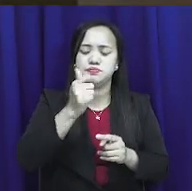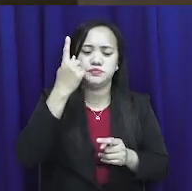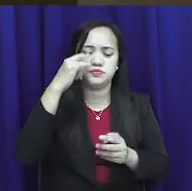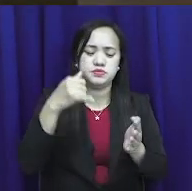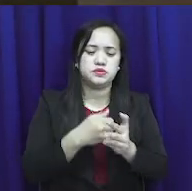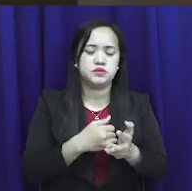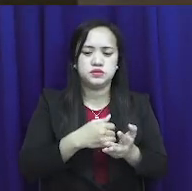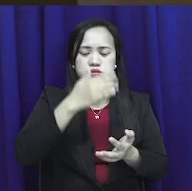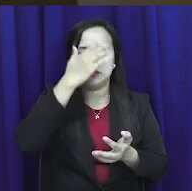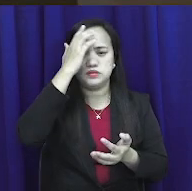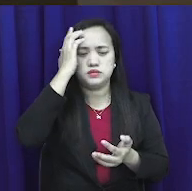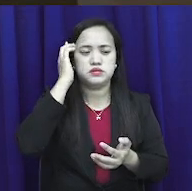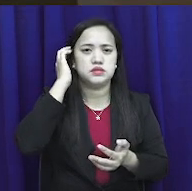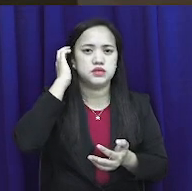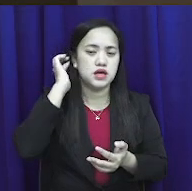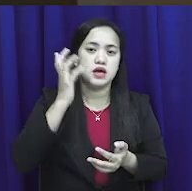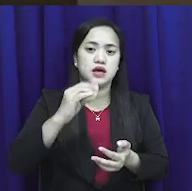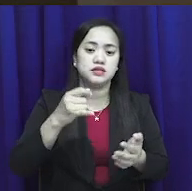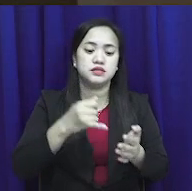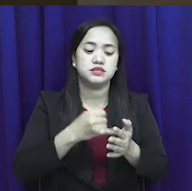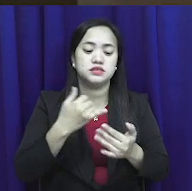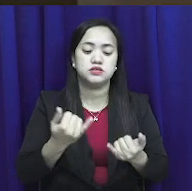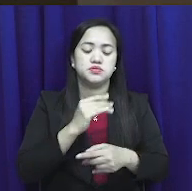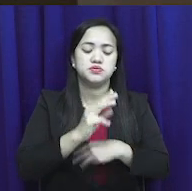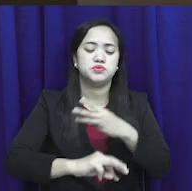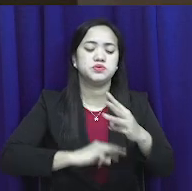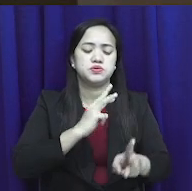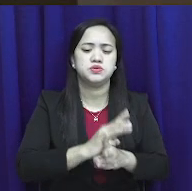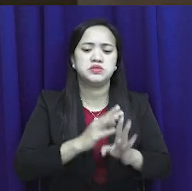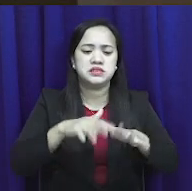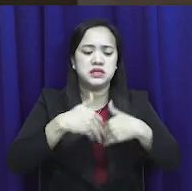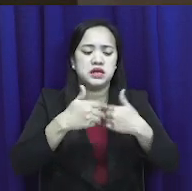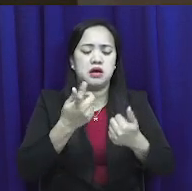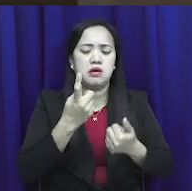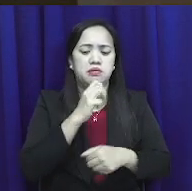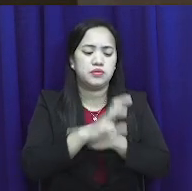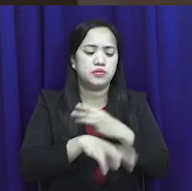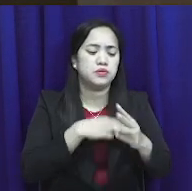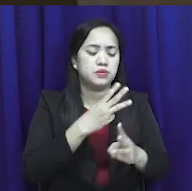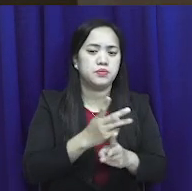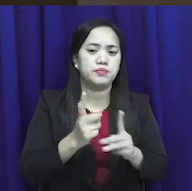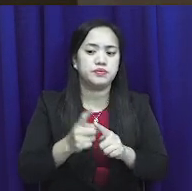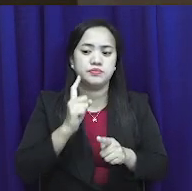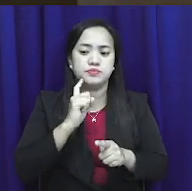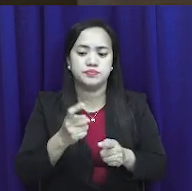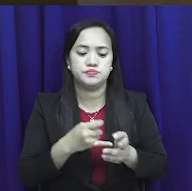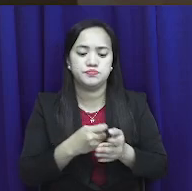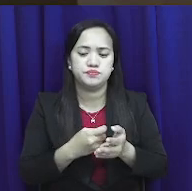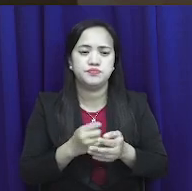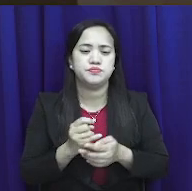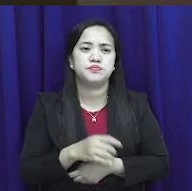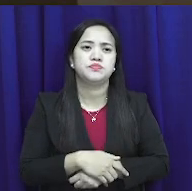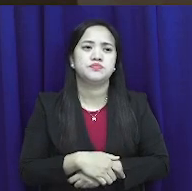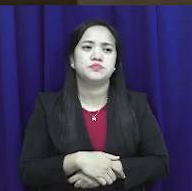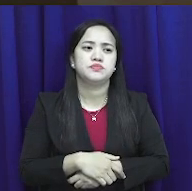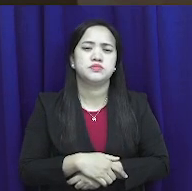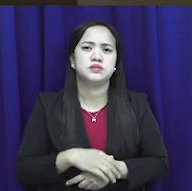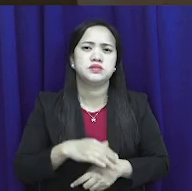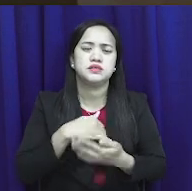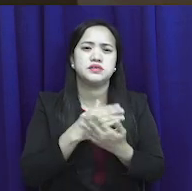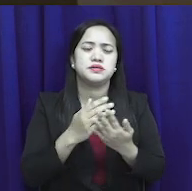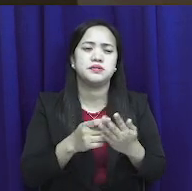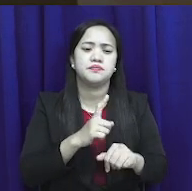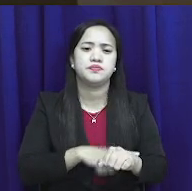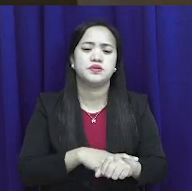ah ang mundo kung papaano man lason no papaano man lason ng kaisipan ng tao eh minsan hinahanap pa